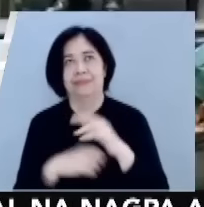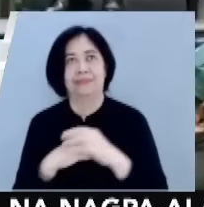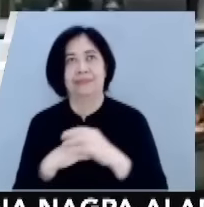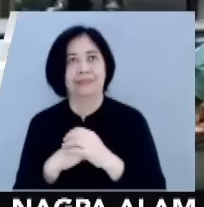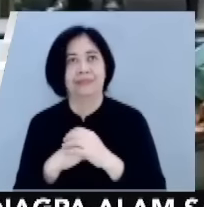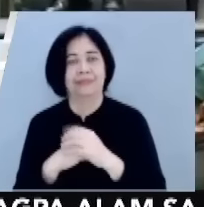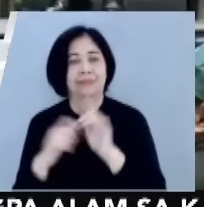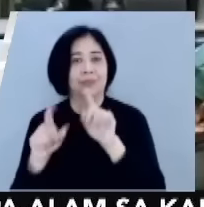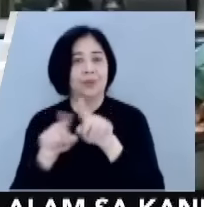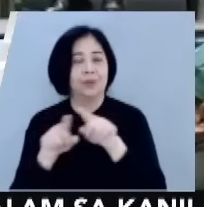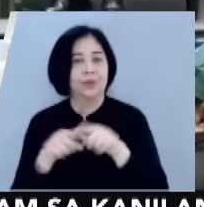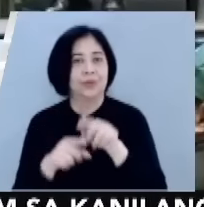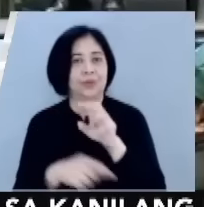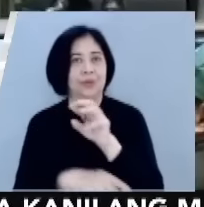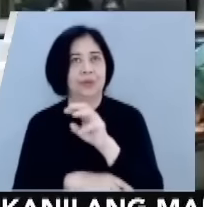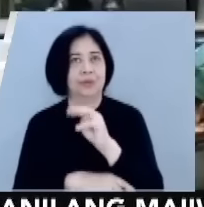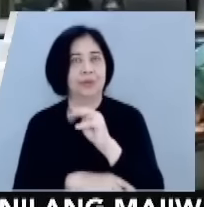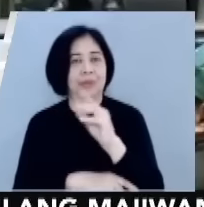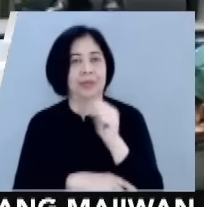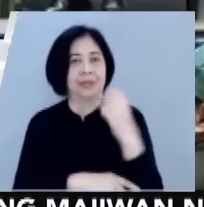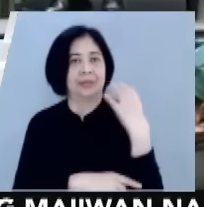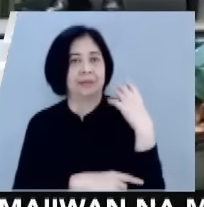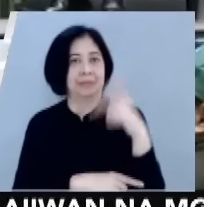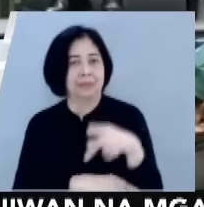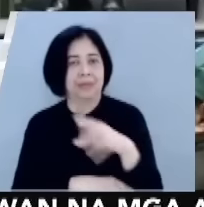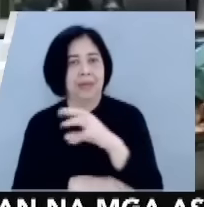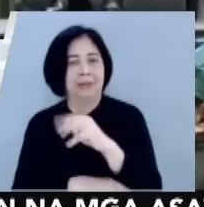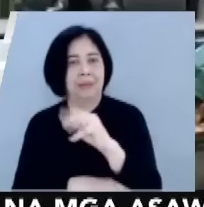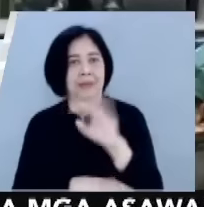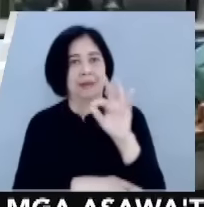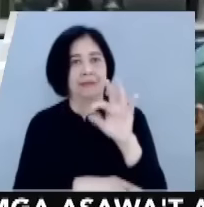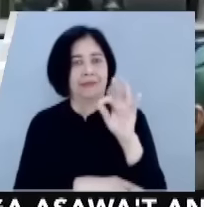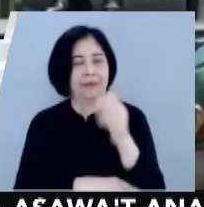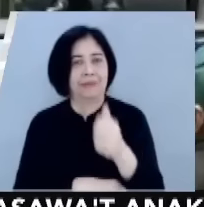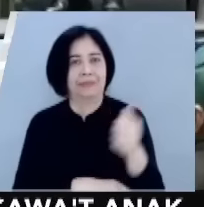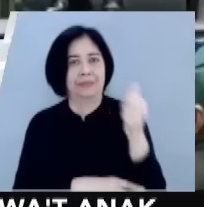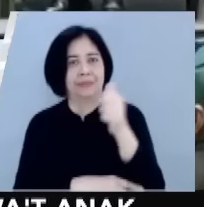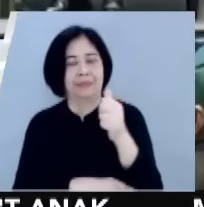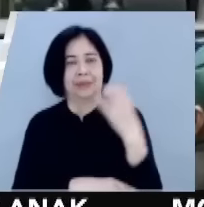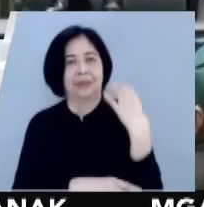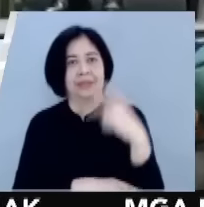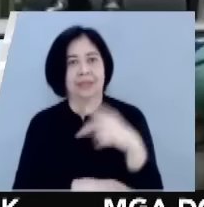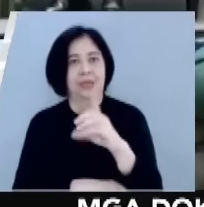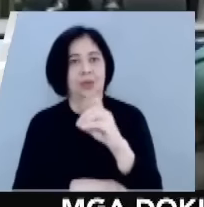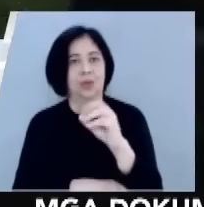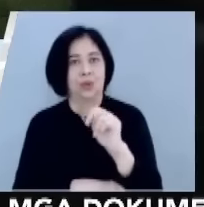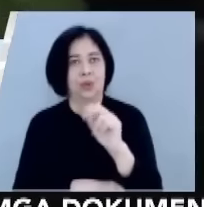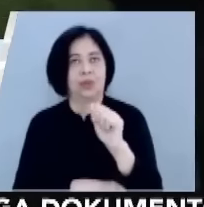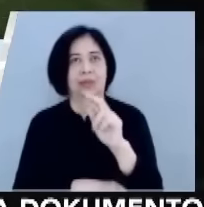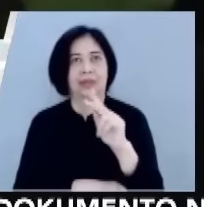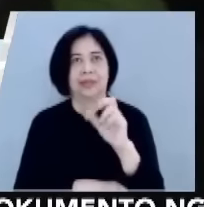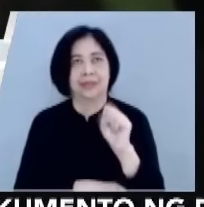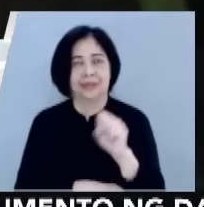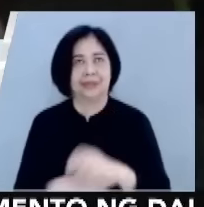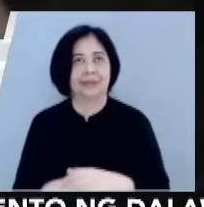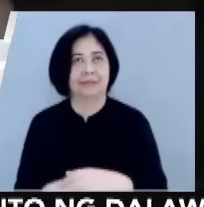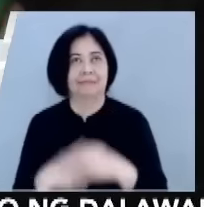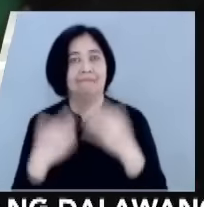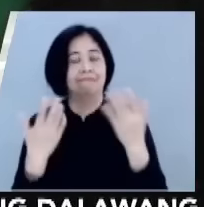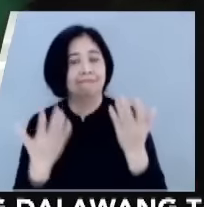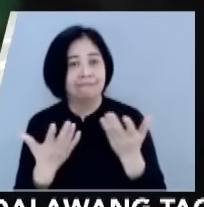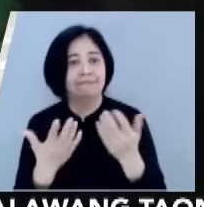si MMDA Chairman at MMFF Executive Chairman Don Artes. Well, nakita